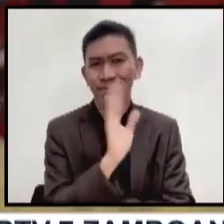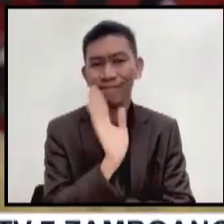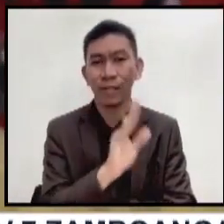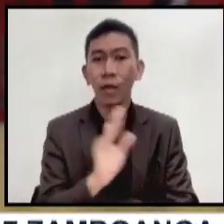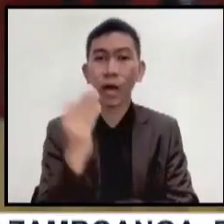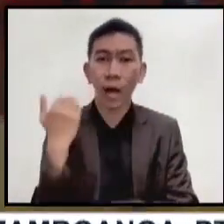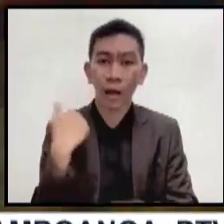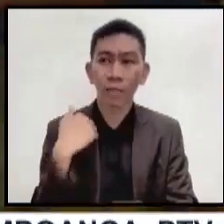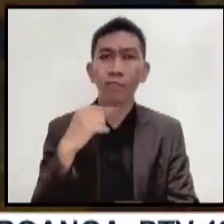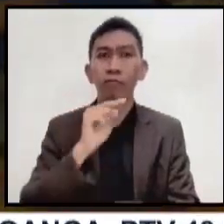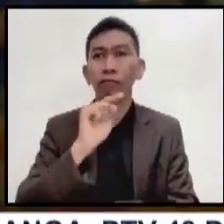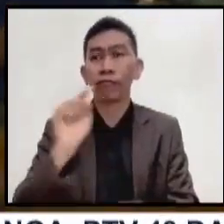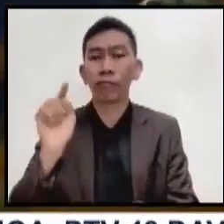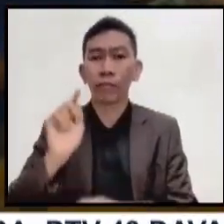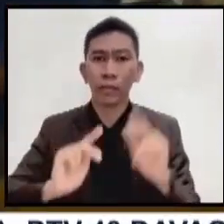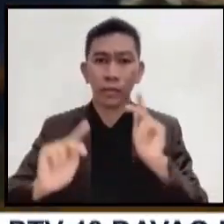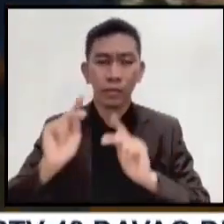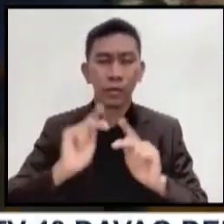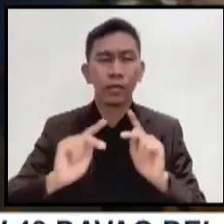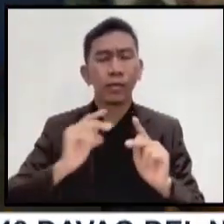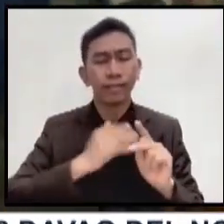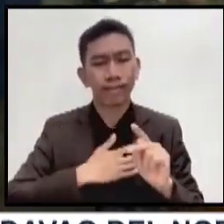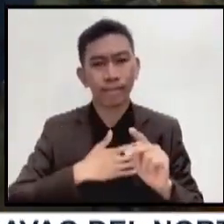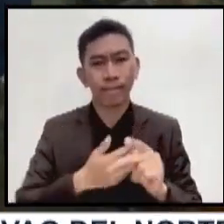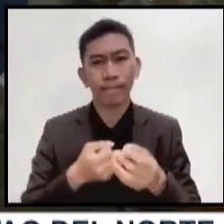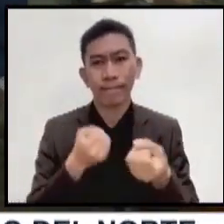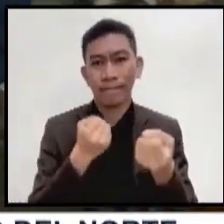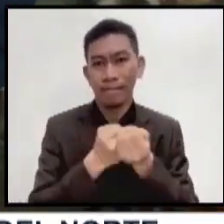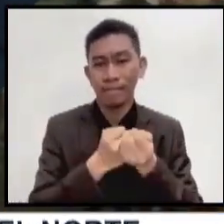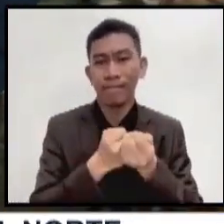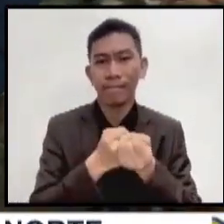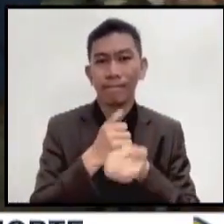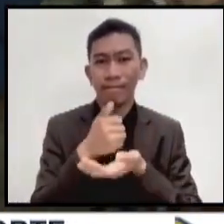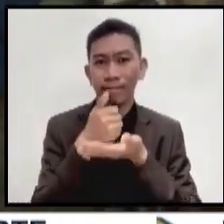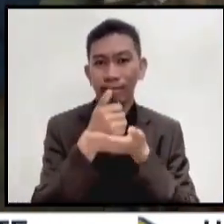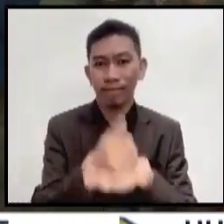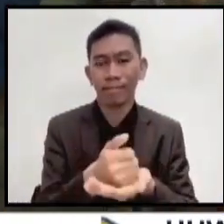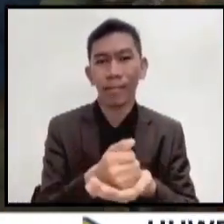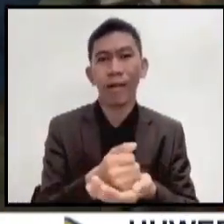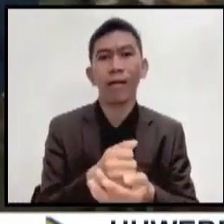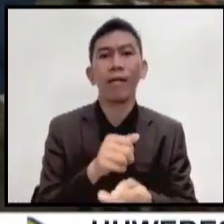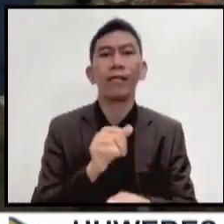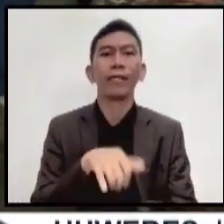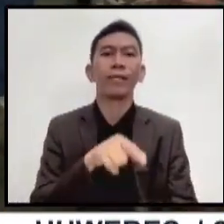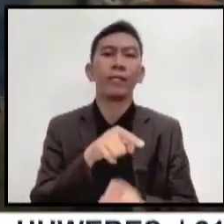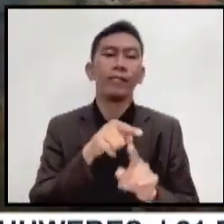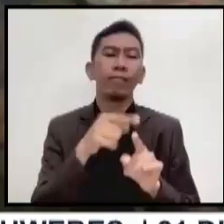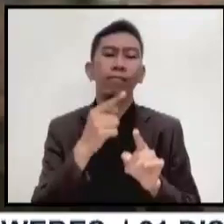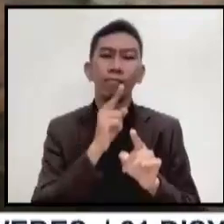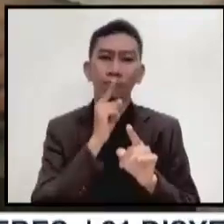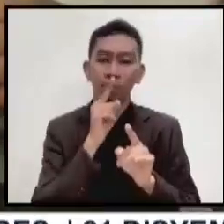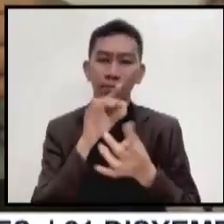tumulong at sumuporta. At yan ang tunay na diwa ng Kapaskuhan.